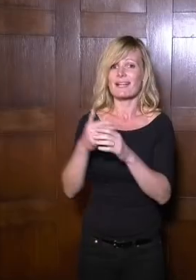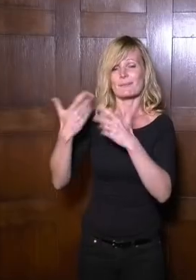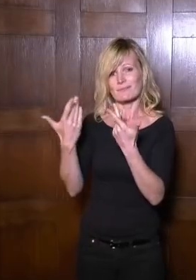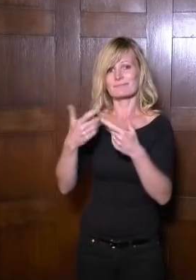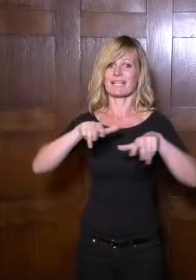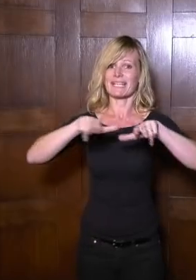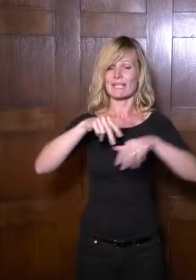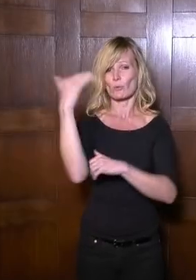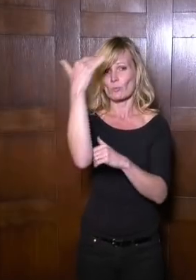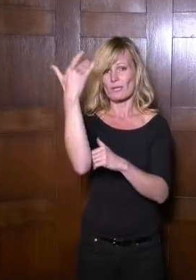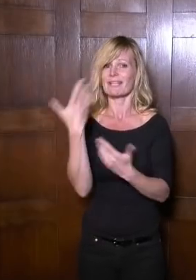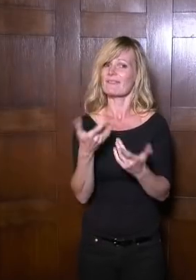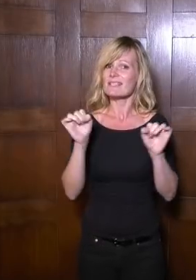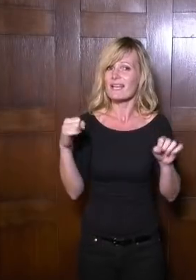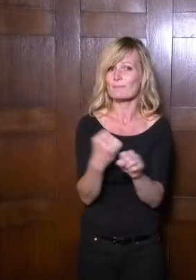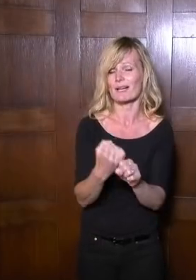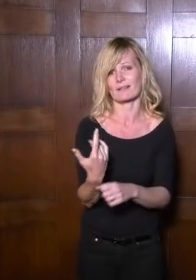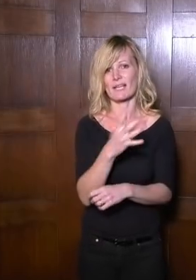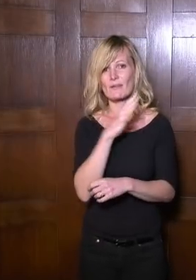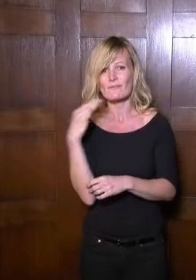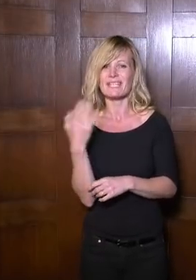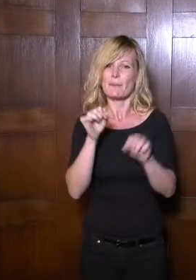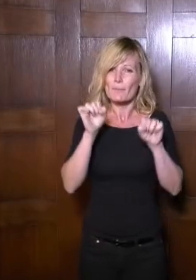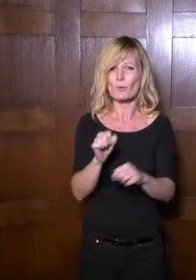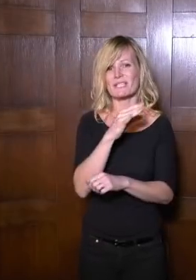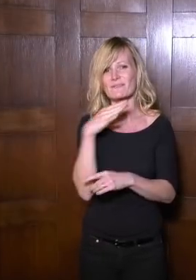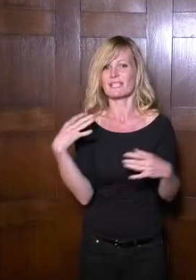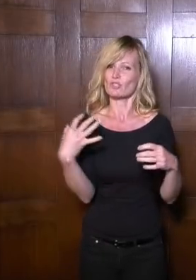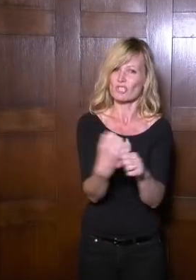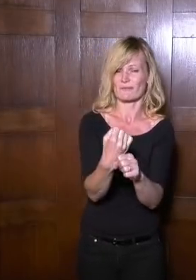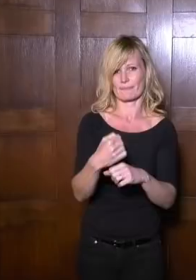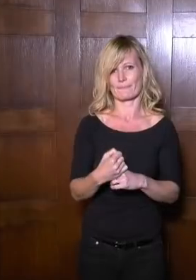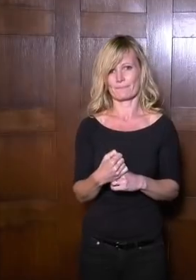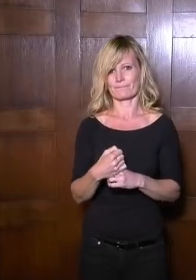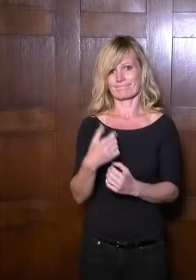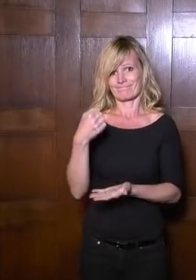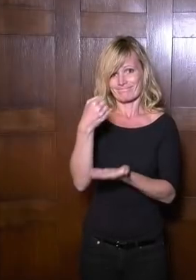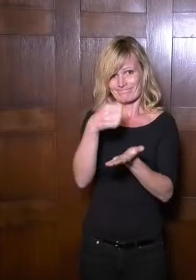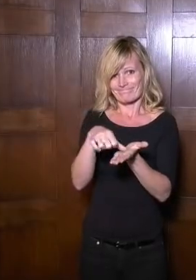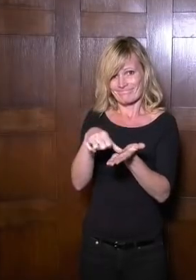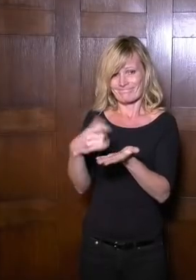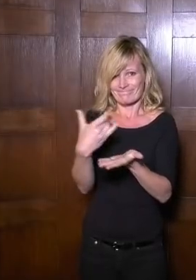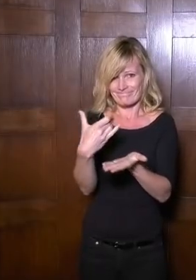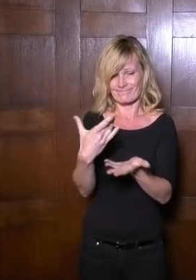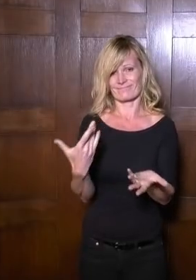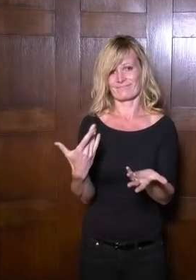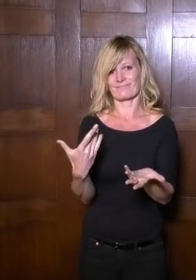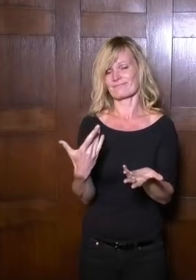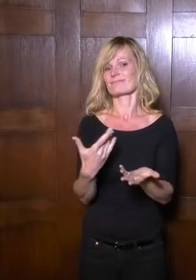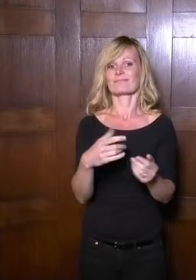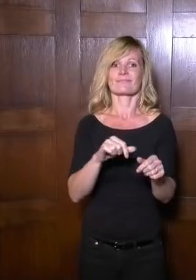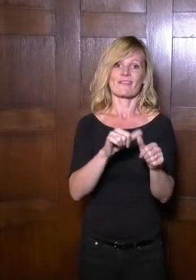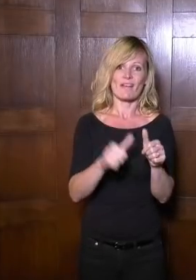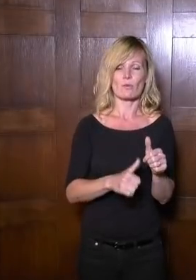tun kann, damit das möglichst viele schaffen. Und da geht es um Liquidität. Es geht darum, mit den Verlustrückträgen Geld